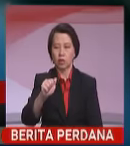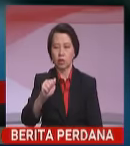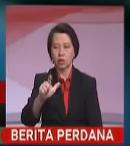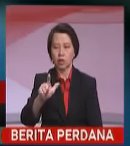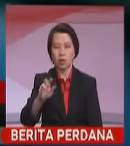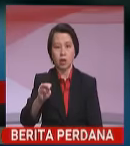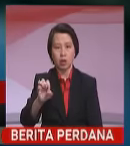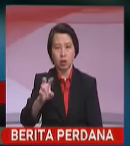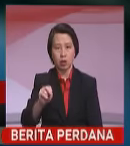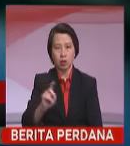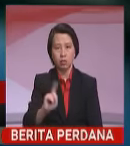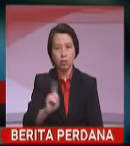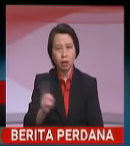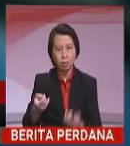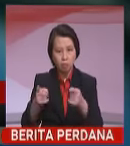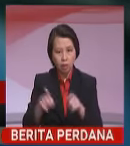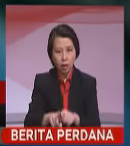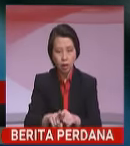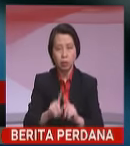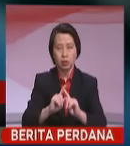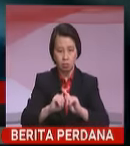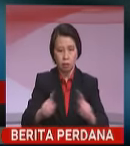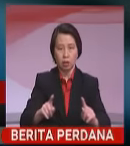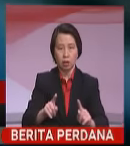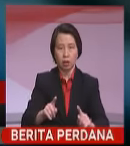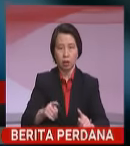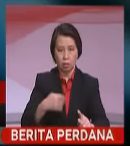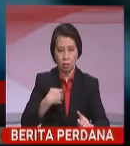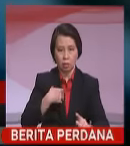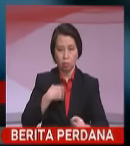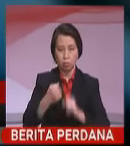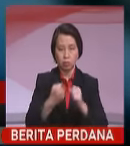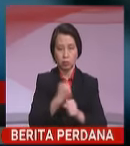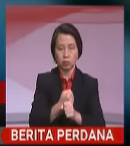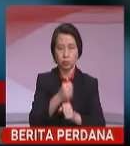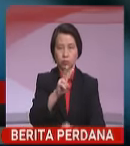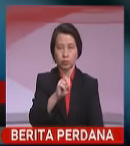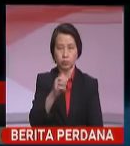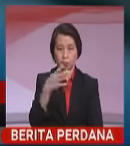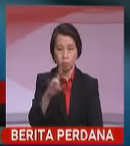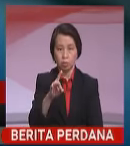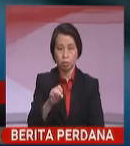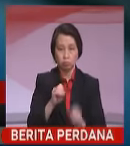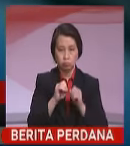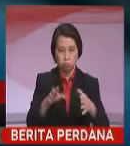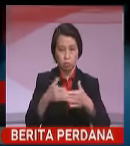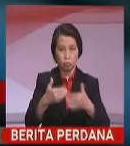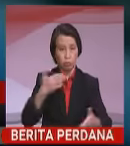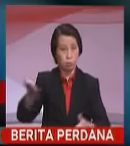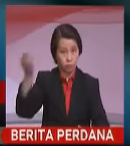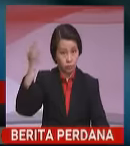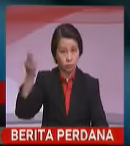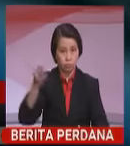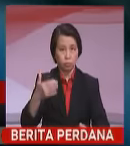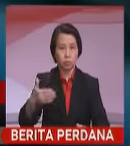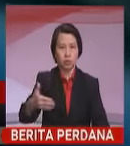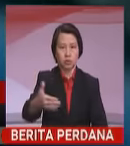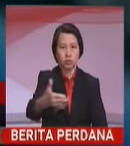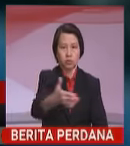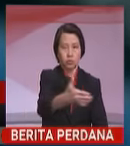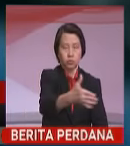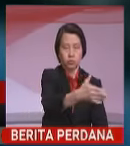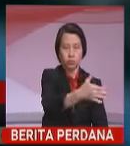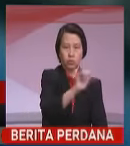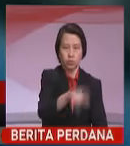dapat dipastikan di mana kejadian berlaku, namun ia adalah rakaman pada tahun 2018 yang ditularkan semula. Ikan salmon merupakan